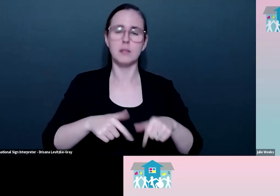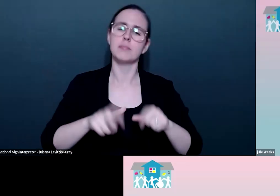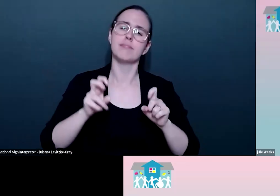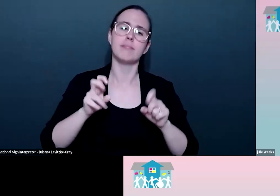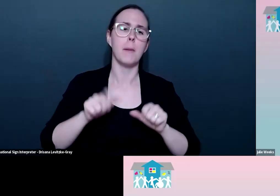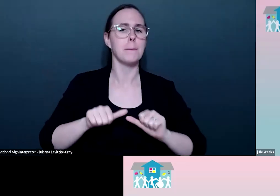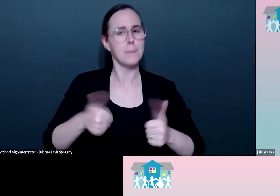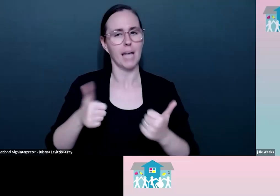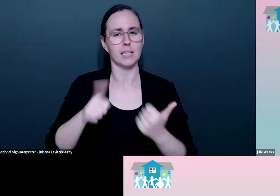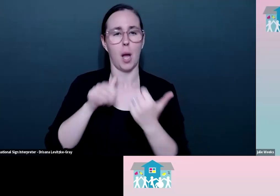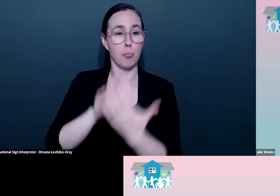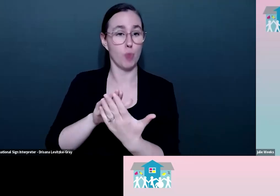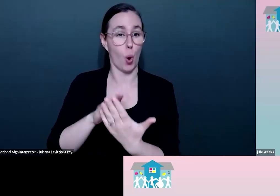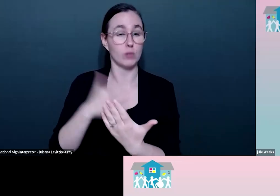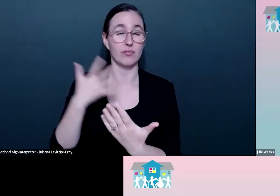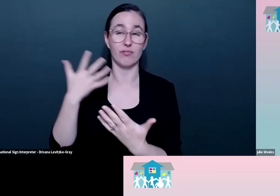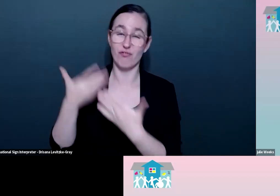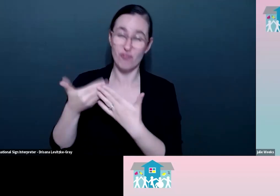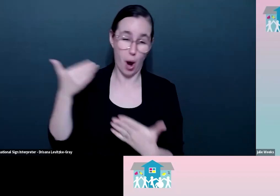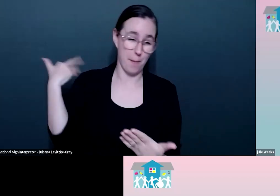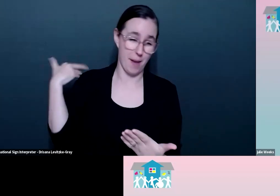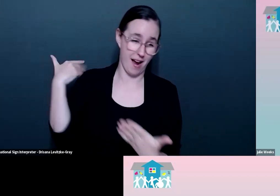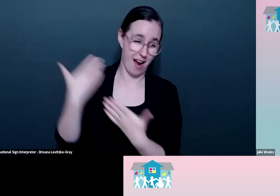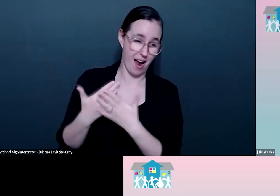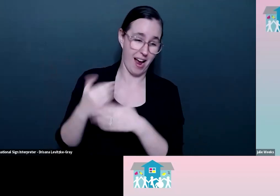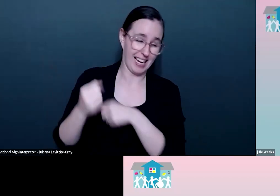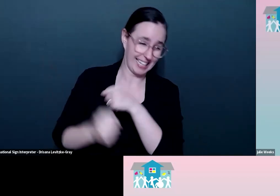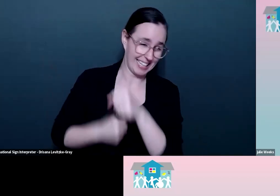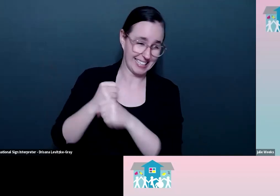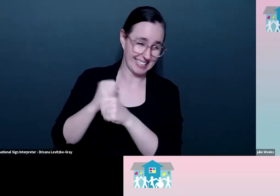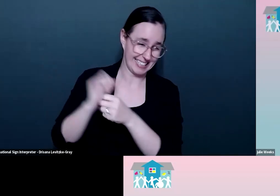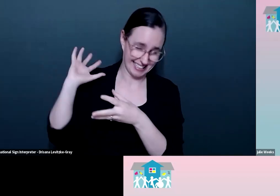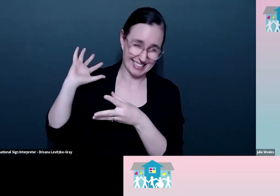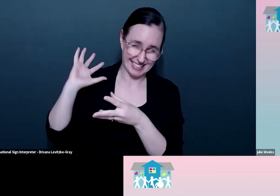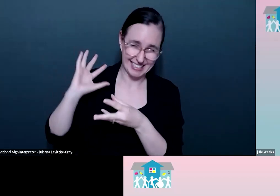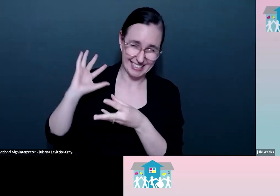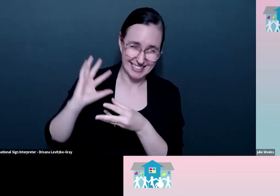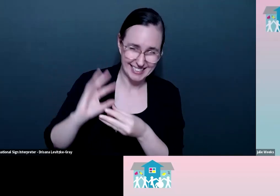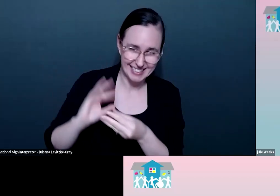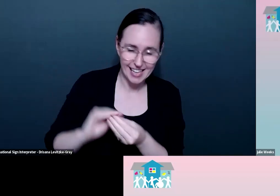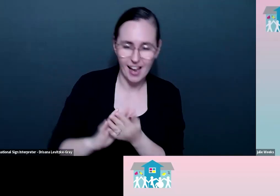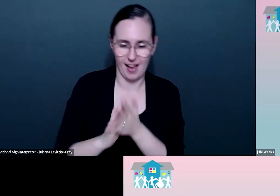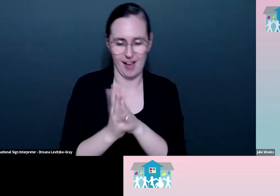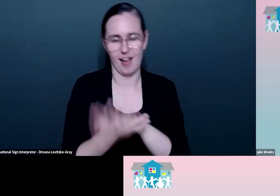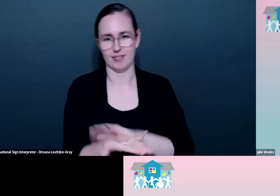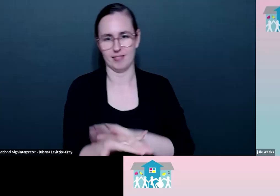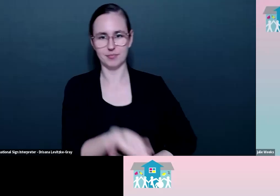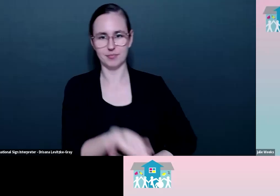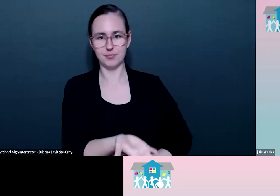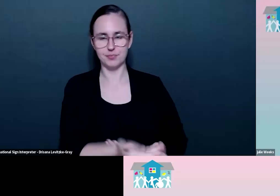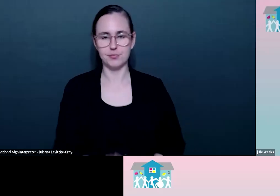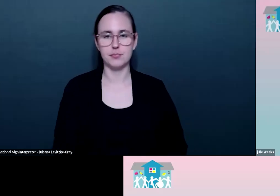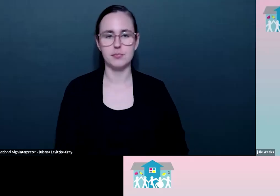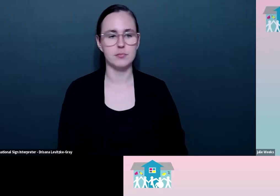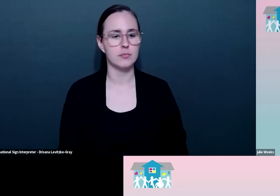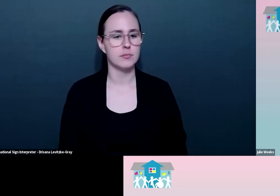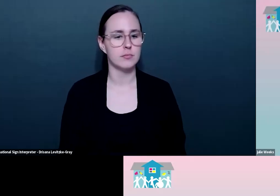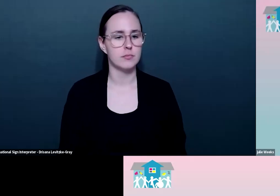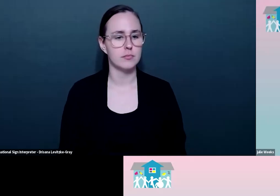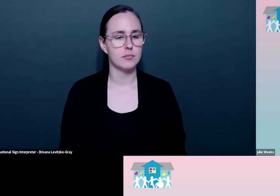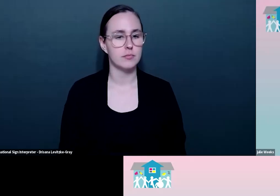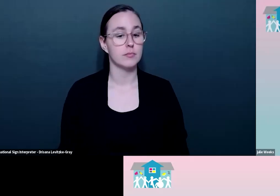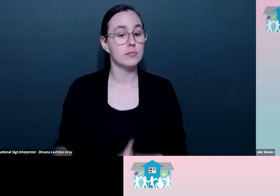Stéphanie a posé une question. Quelle stratégie est-ce que le